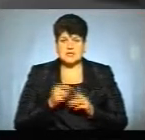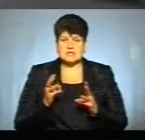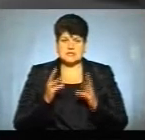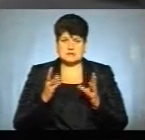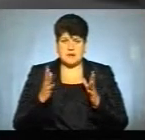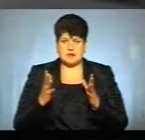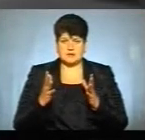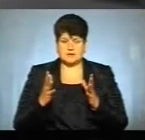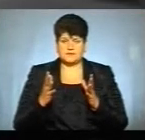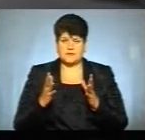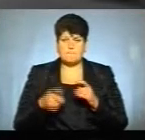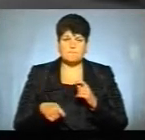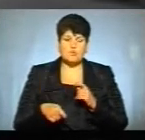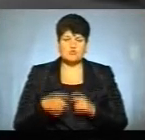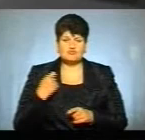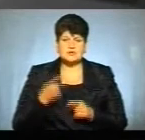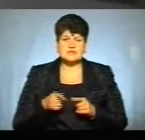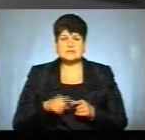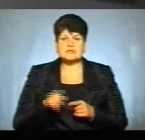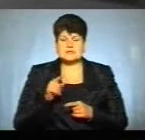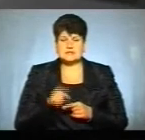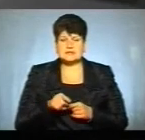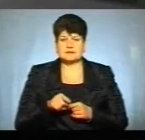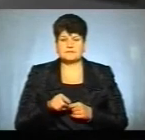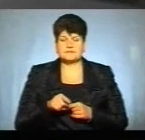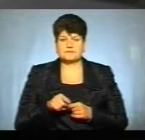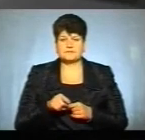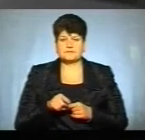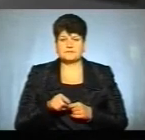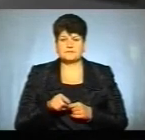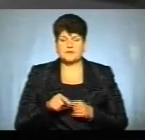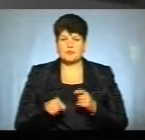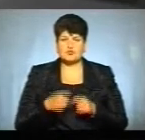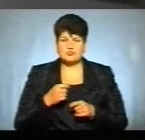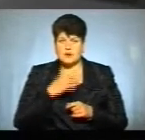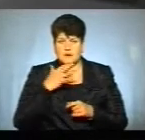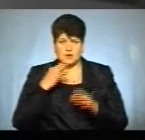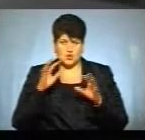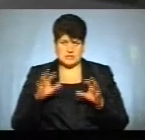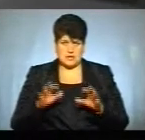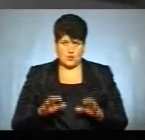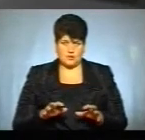залишків? Порушується цим самим, порушується багато законів.